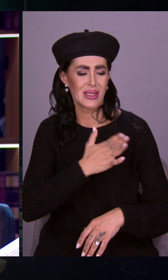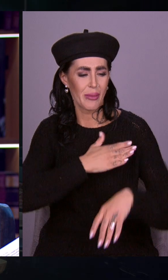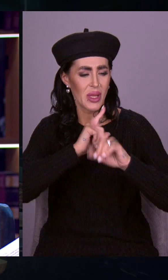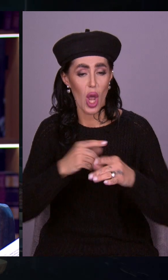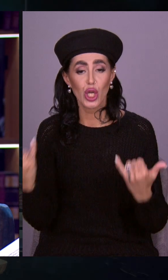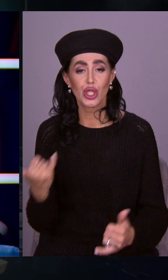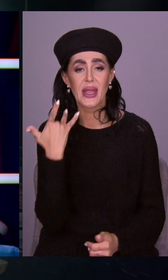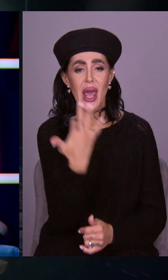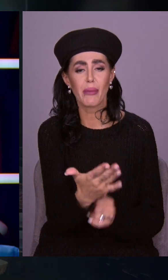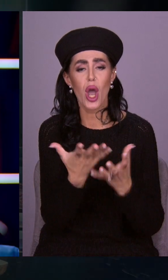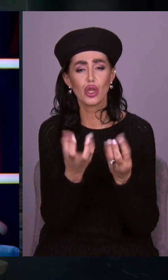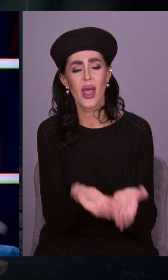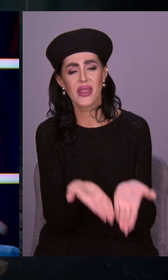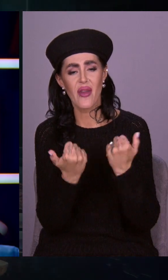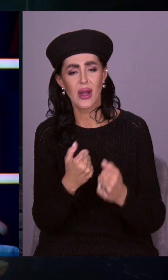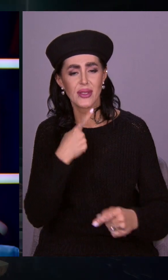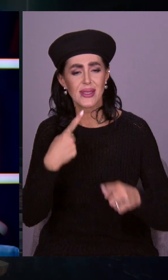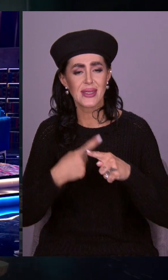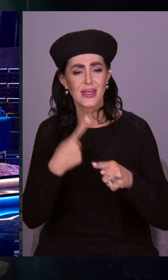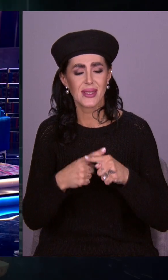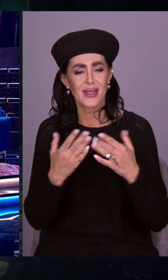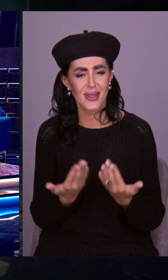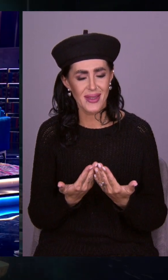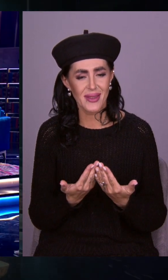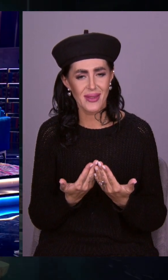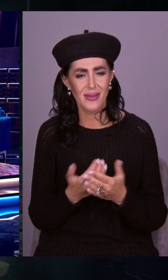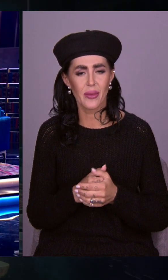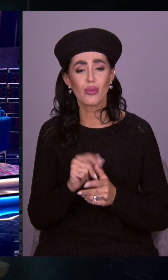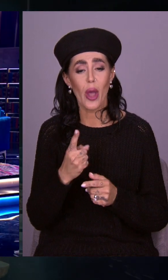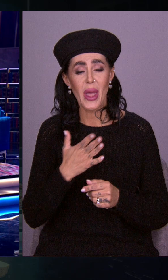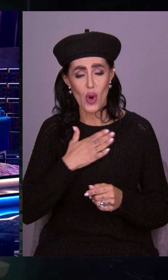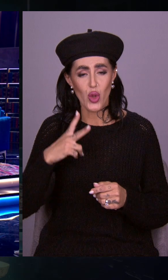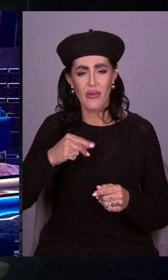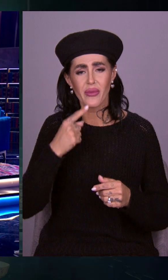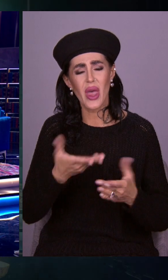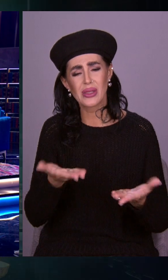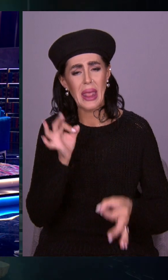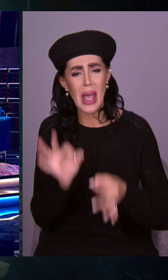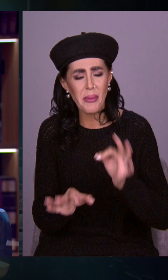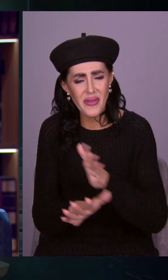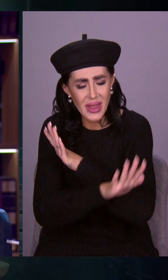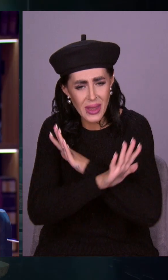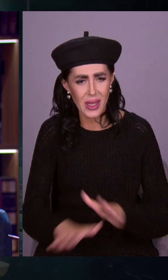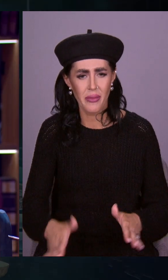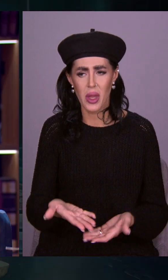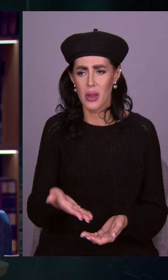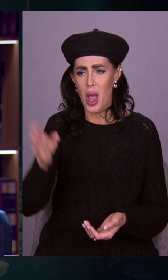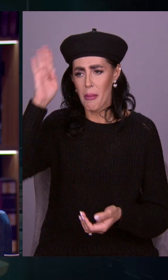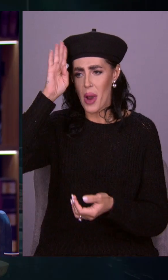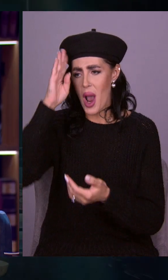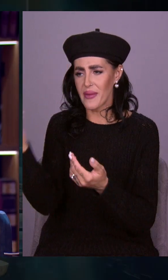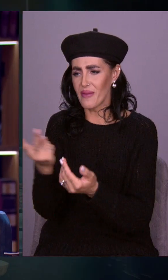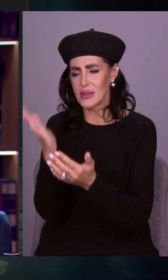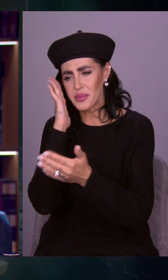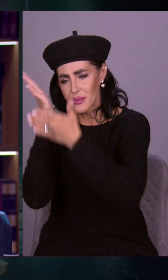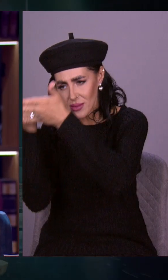сестричку тепер, щоб порівну всіх було. Тому що Мія кожного вечора каже, що за несправедливість? От Марко спить з Марселем, ти